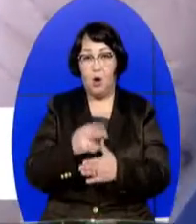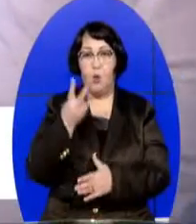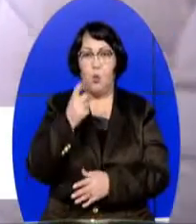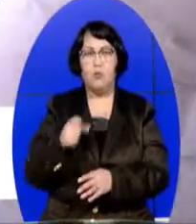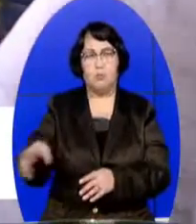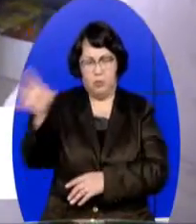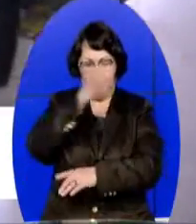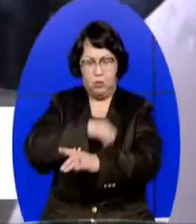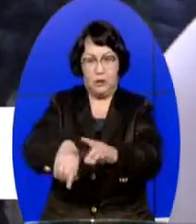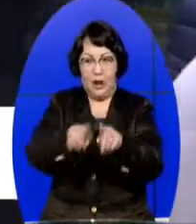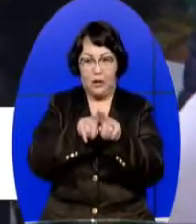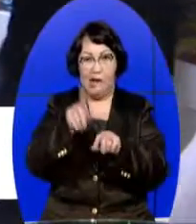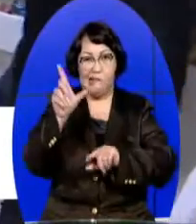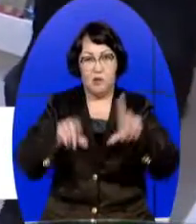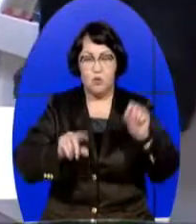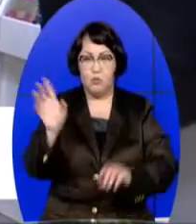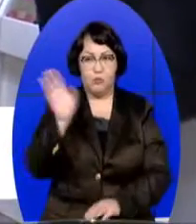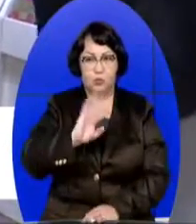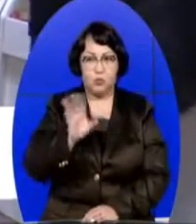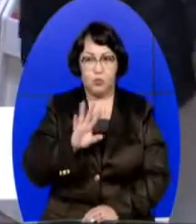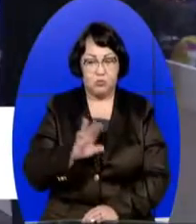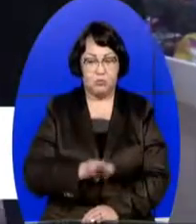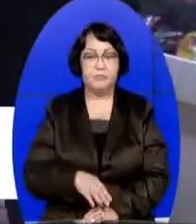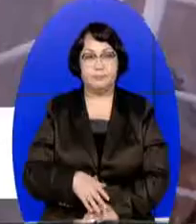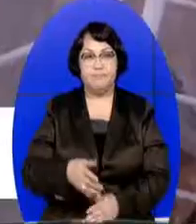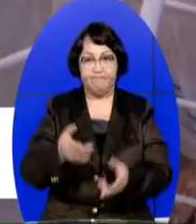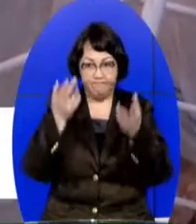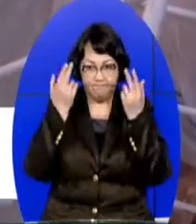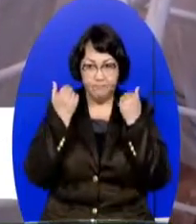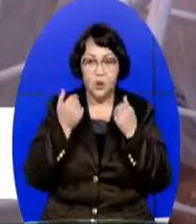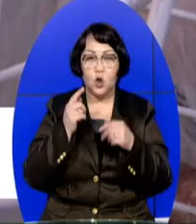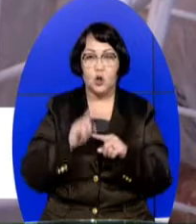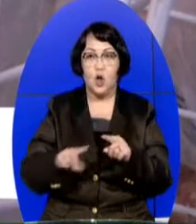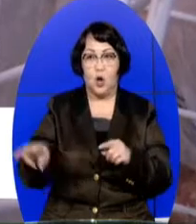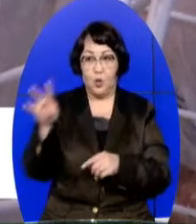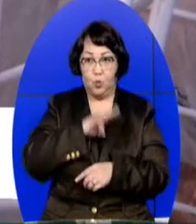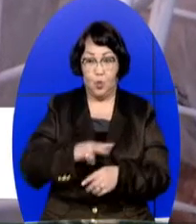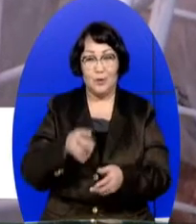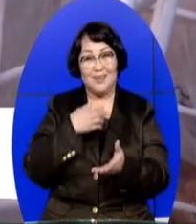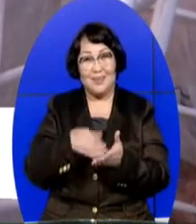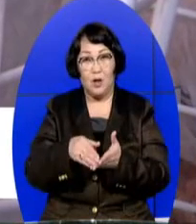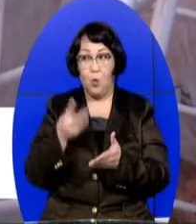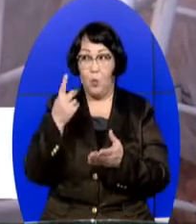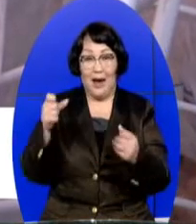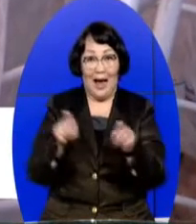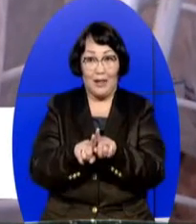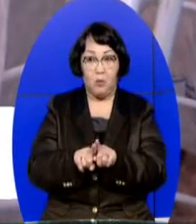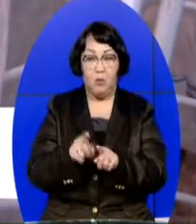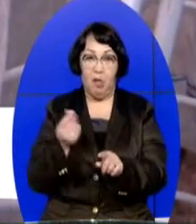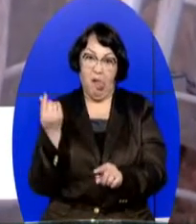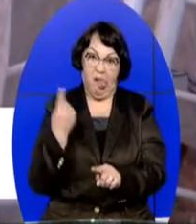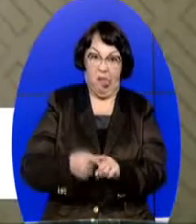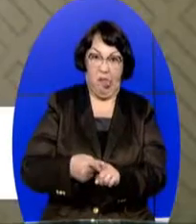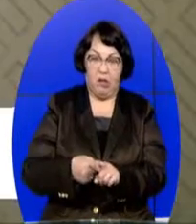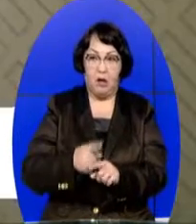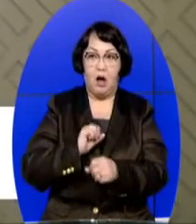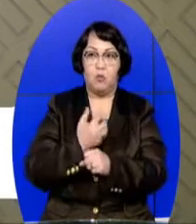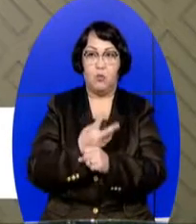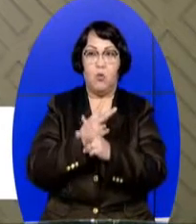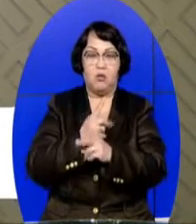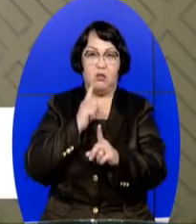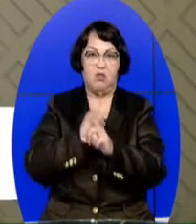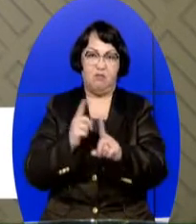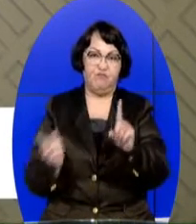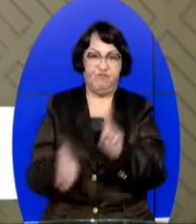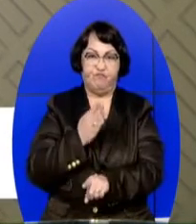шийдвэрийг нийслэлээс гаргасан. Мөн хөдөө орон нутгийн иргэд борлуулж байгаа махаа ижил үнээр худалдан борлуулахгүй бол хариуцлага тооцох юм а. Махныхаа